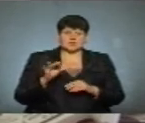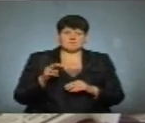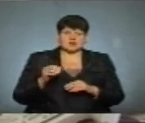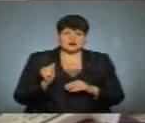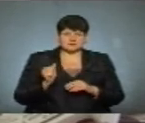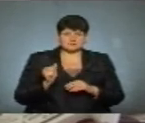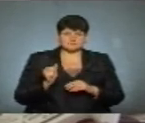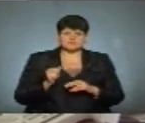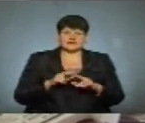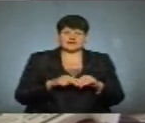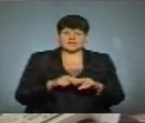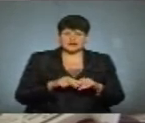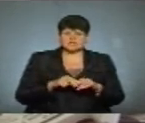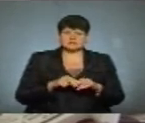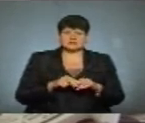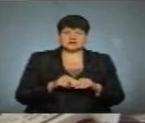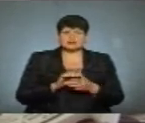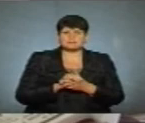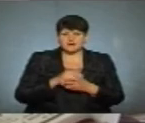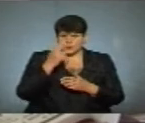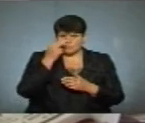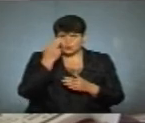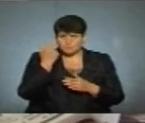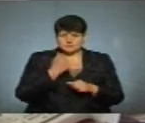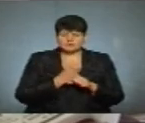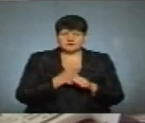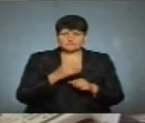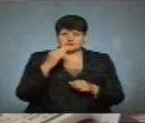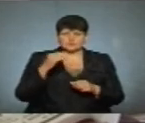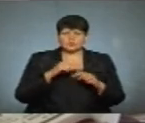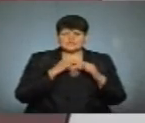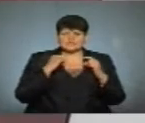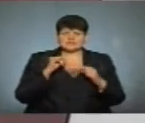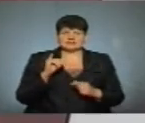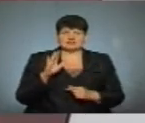Обряд хрещення і миропомазання здійснив отець Іван Яворський.